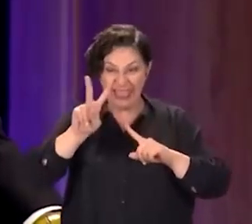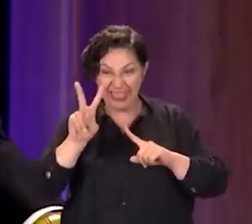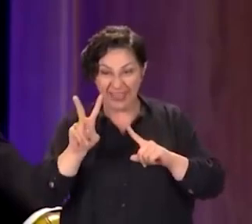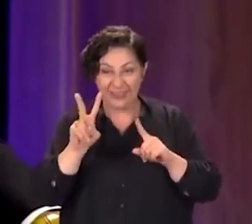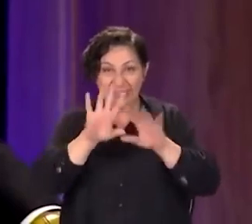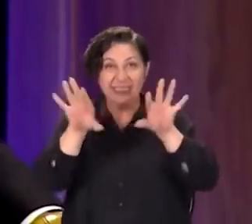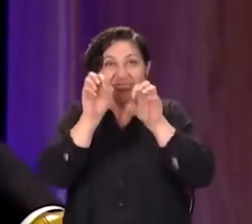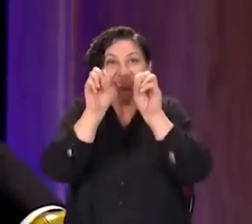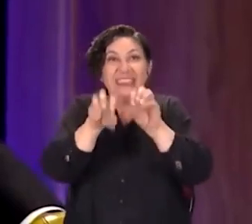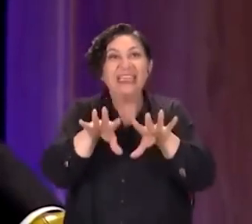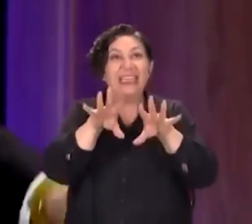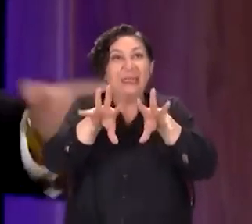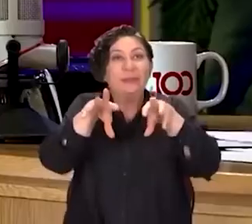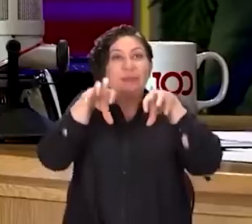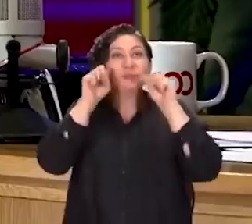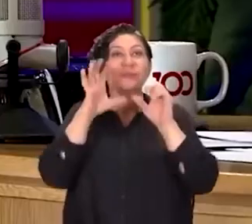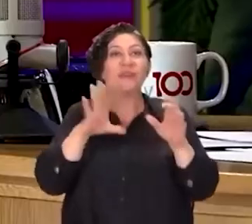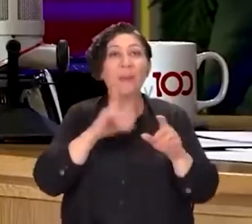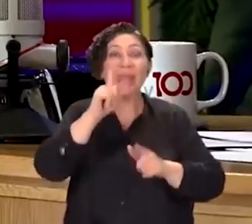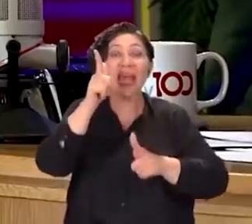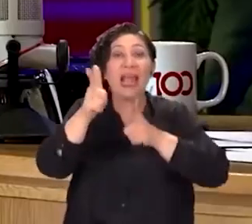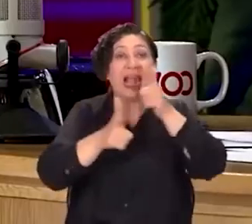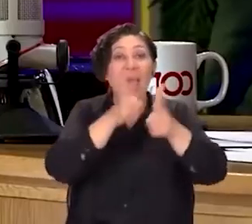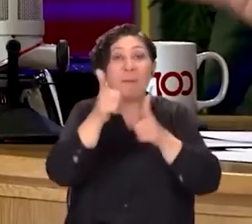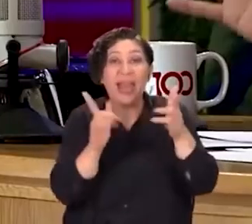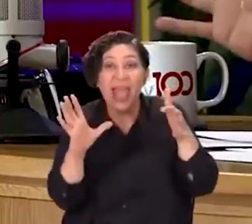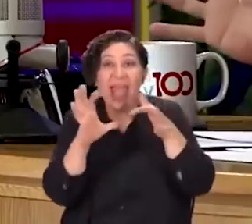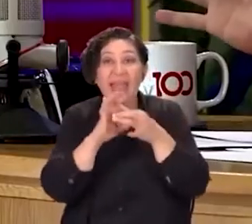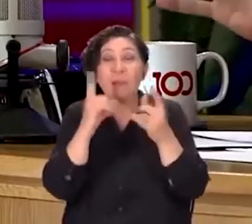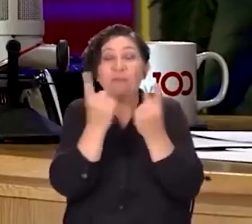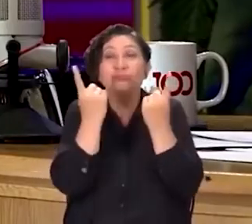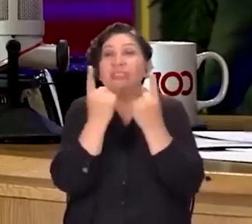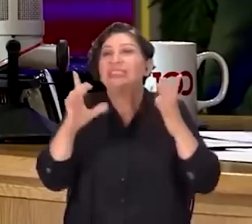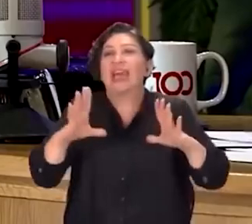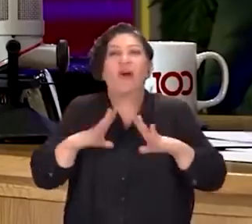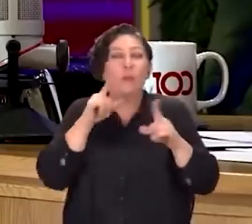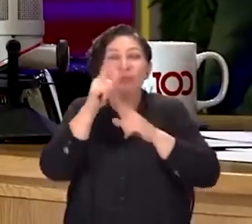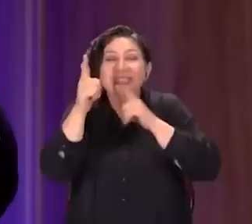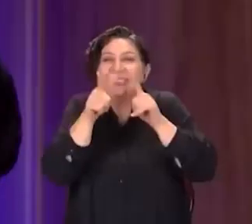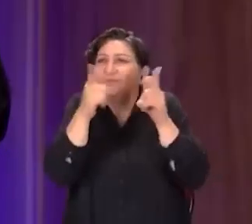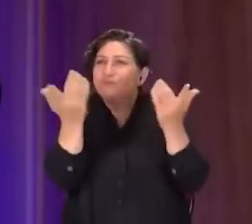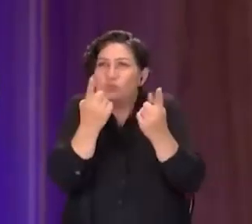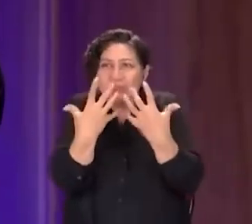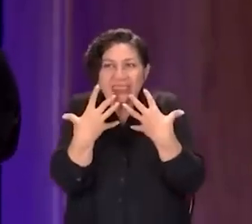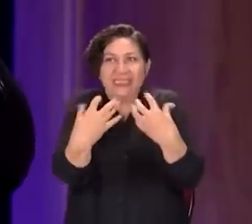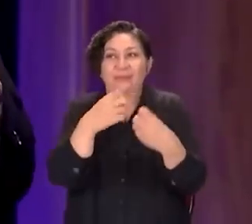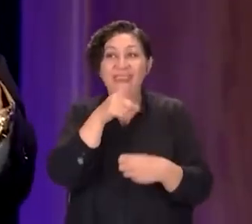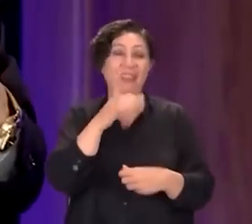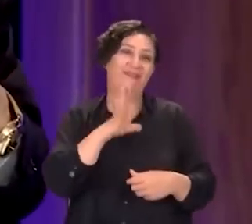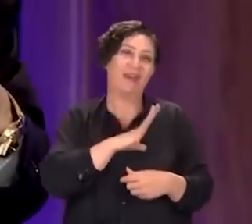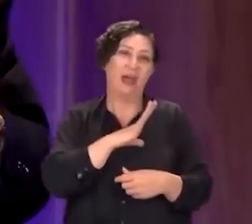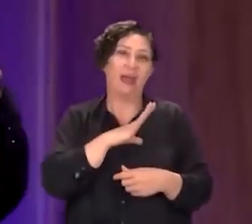televizyon sihri var sende. Bir kamerayla ilgili bir sihir var sende. Evet. Bu sihir sende var. Bu